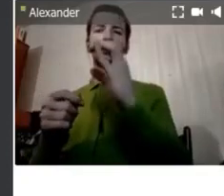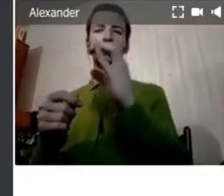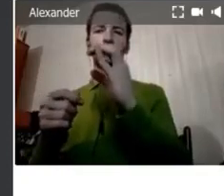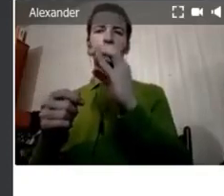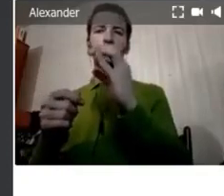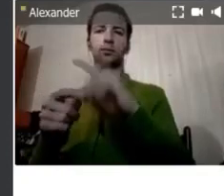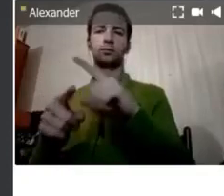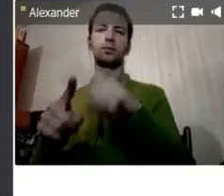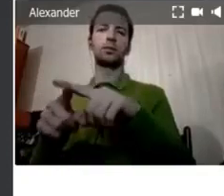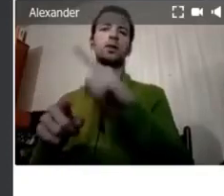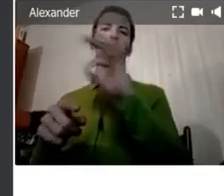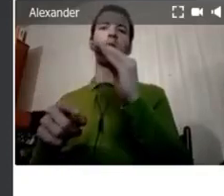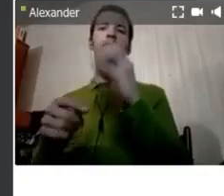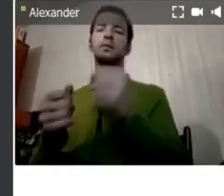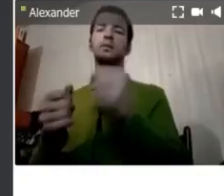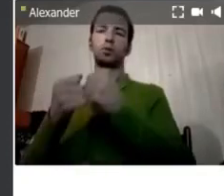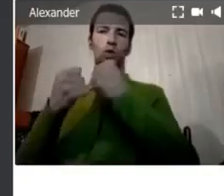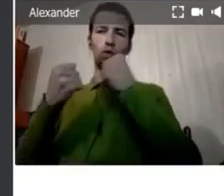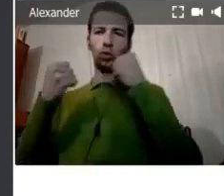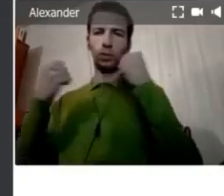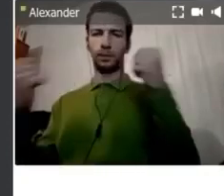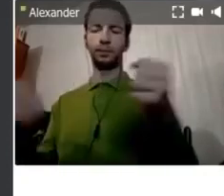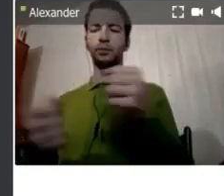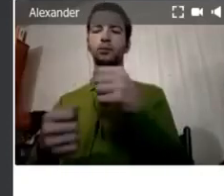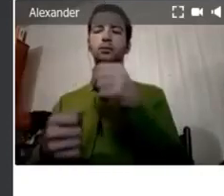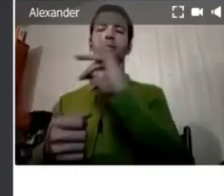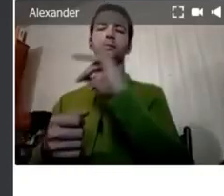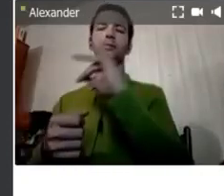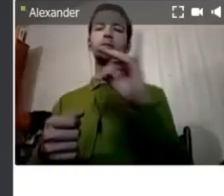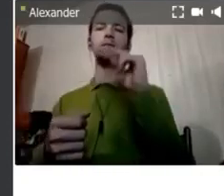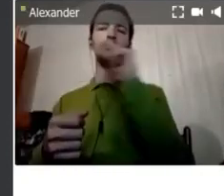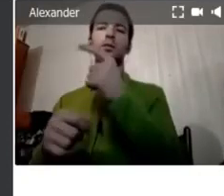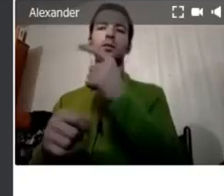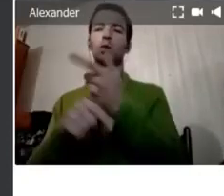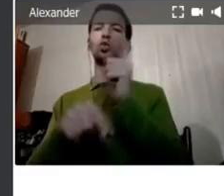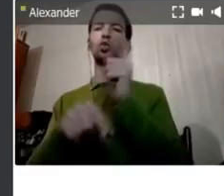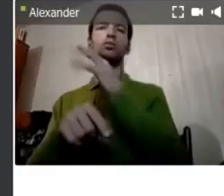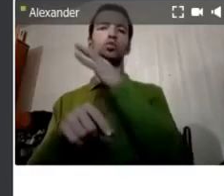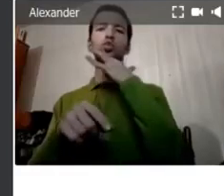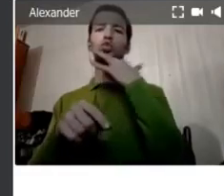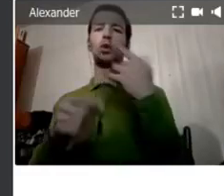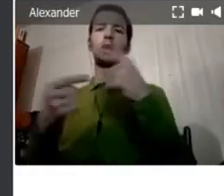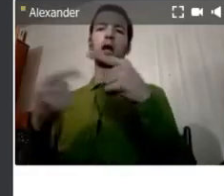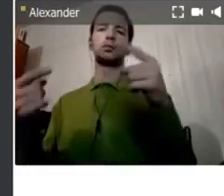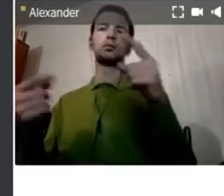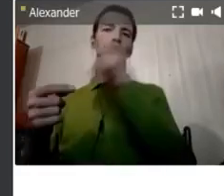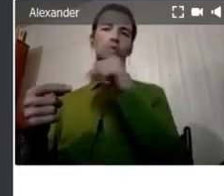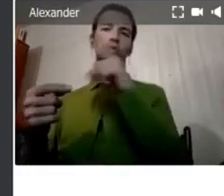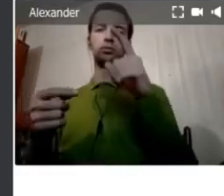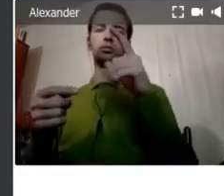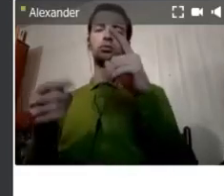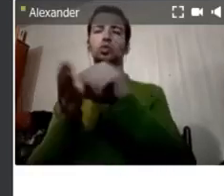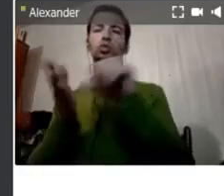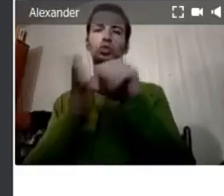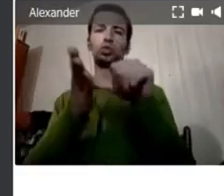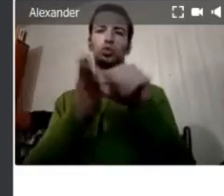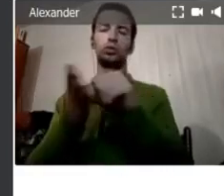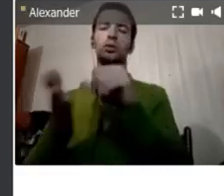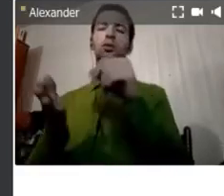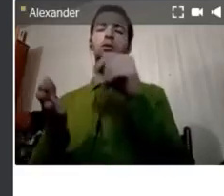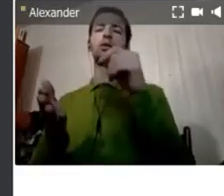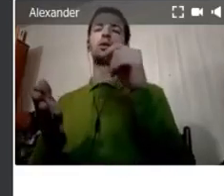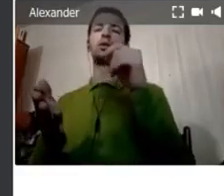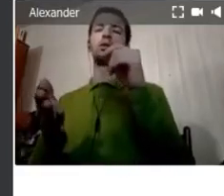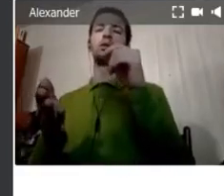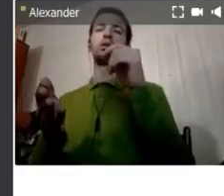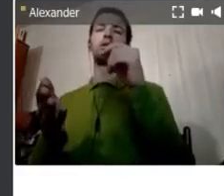тысячи регистраций. Я могу сказать, что это произошло буквально прям вот за считанные месяцы, то есть несколько